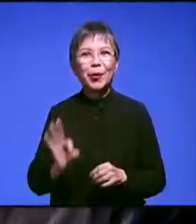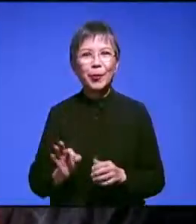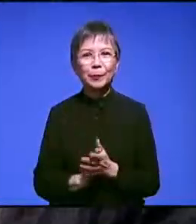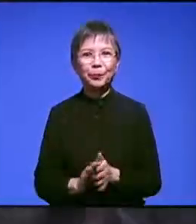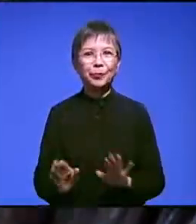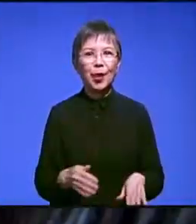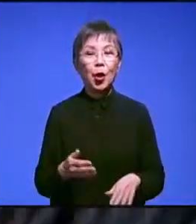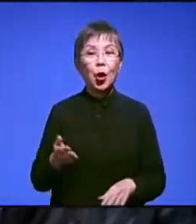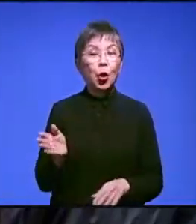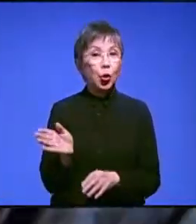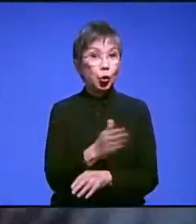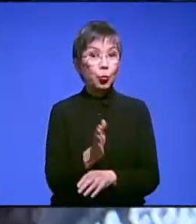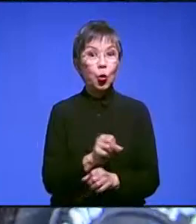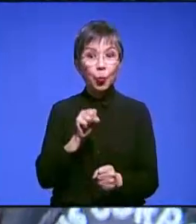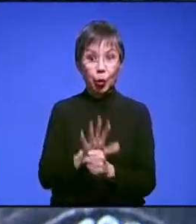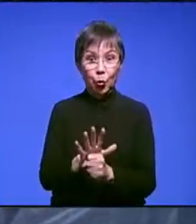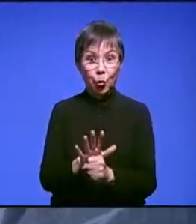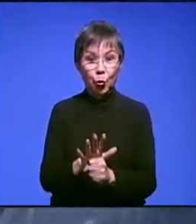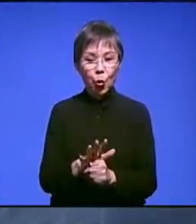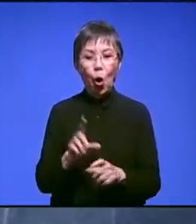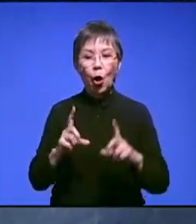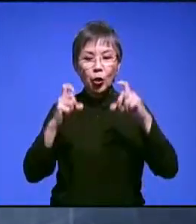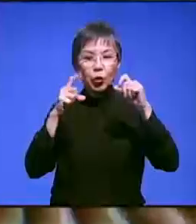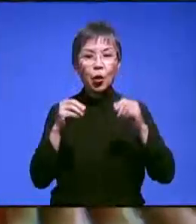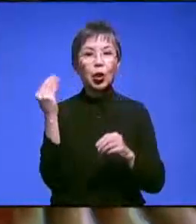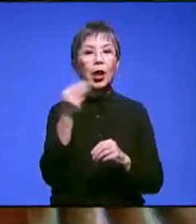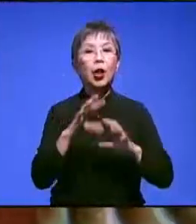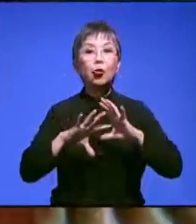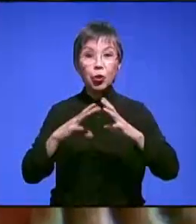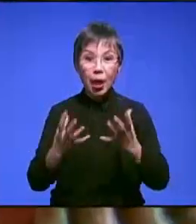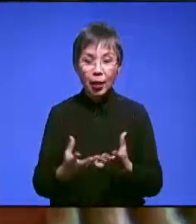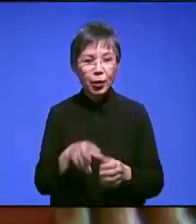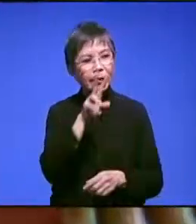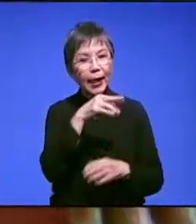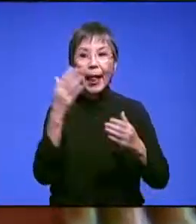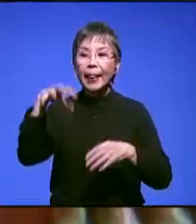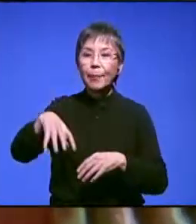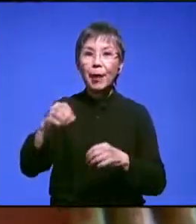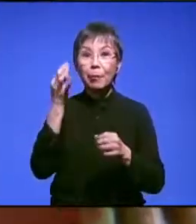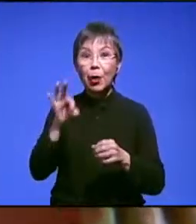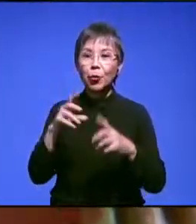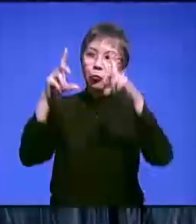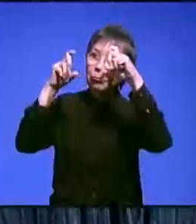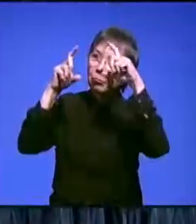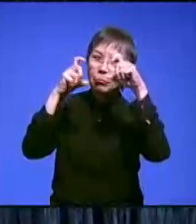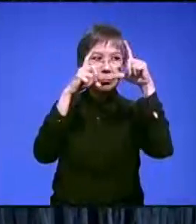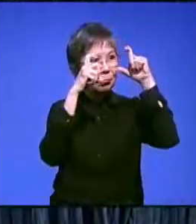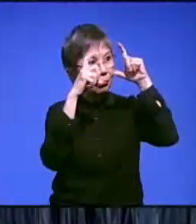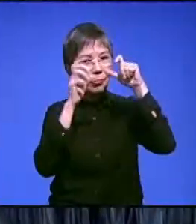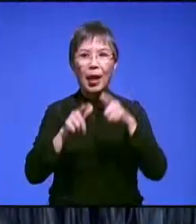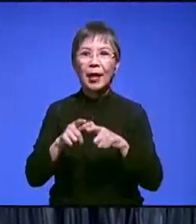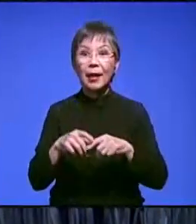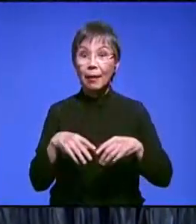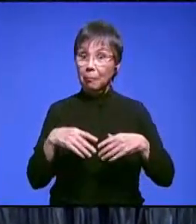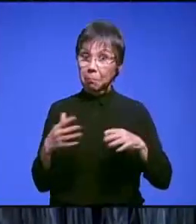Jika sebelum pandemi corona menerpa, penggemar foto sering berkeliling dunia atau mencari tempat-tempat baru untuk mengeksplorasi hobinya,